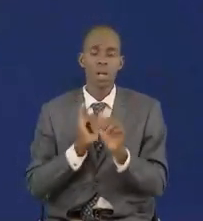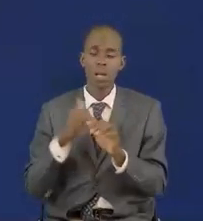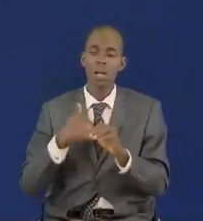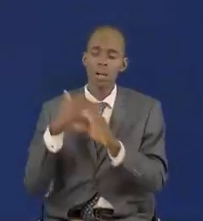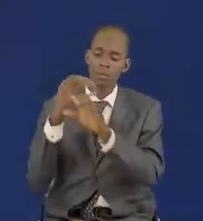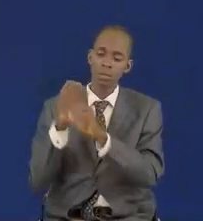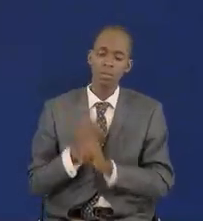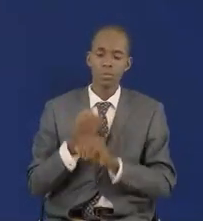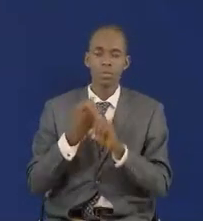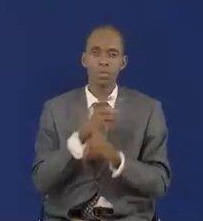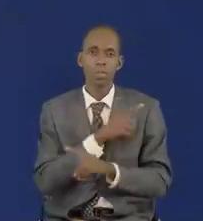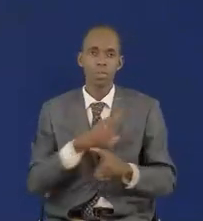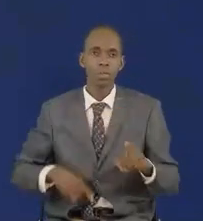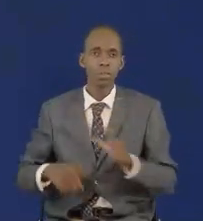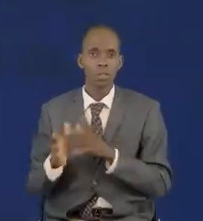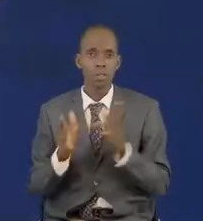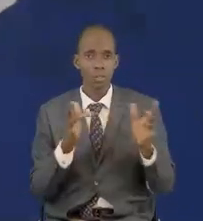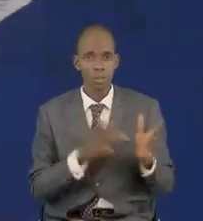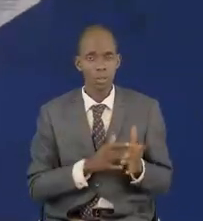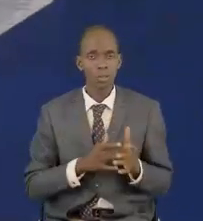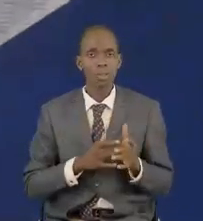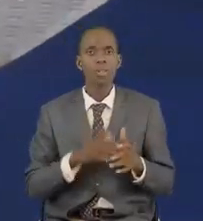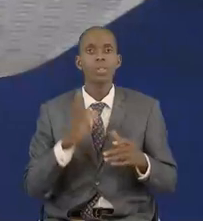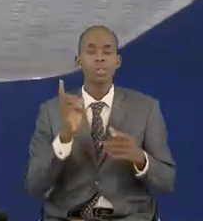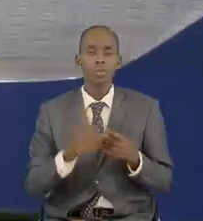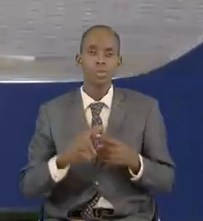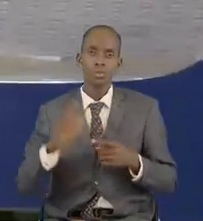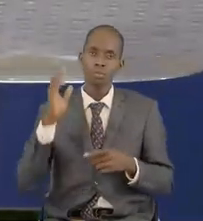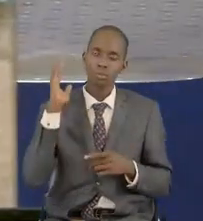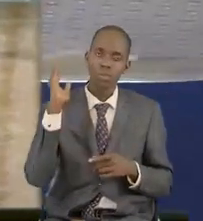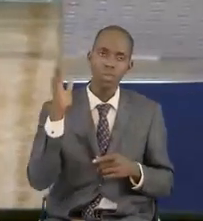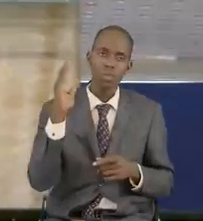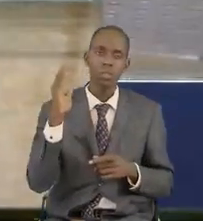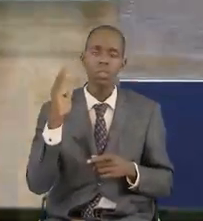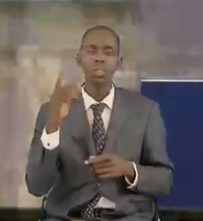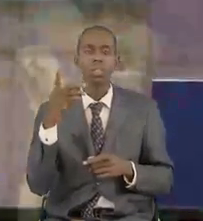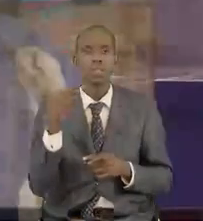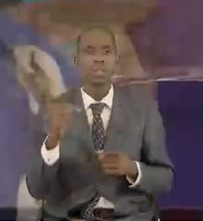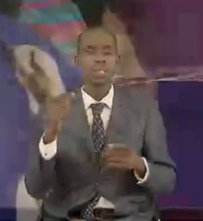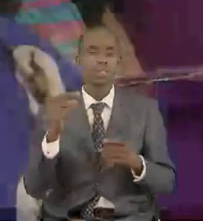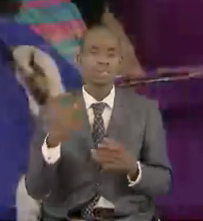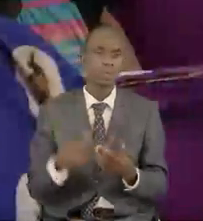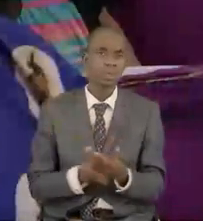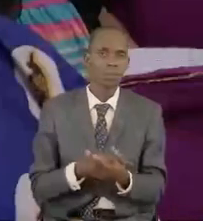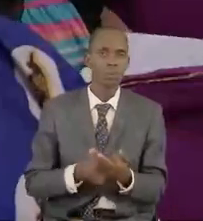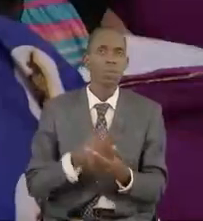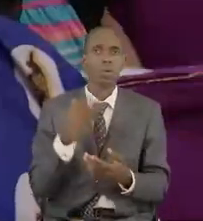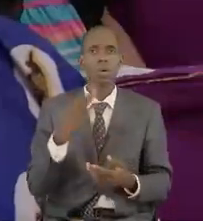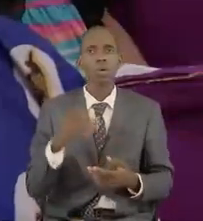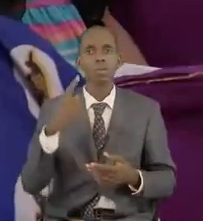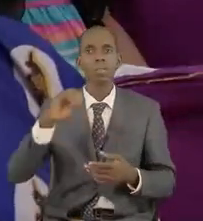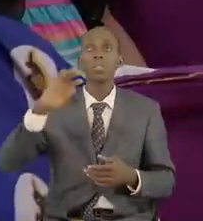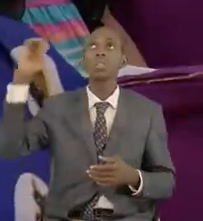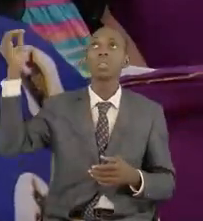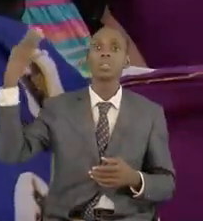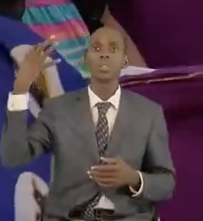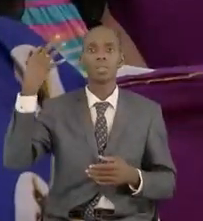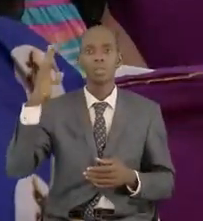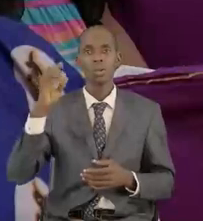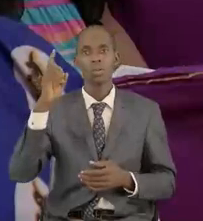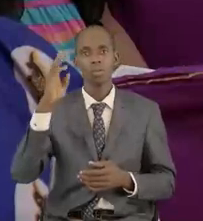que j'ai reçu du Seigneur Jésus écoutez ceci d'annoncer la bonne nouvelle de la grâce